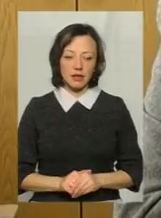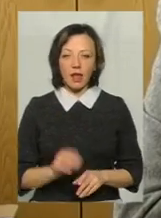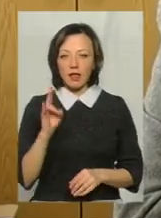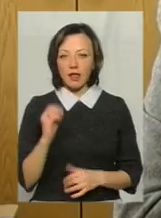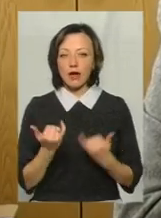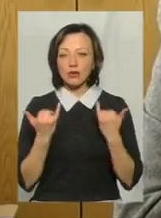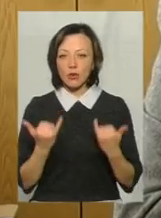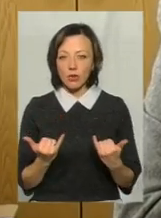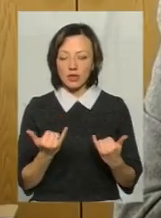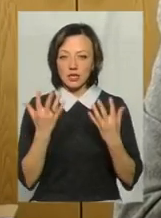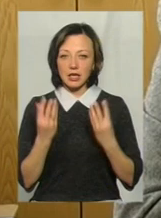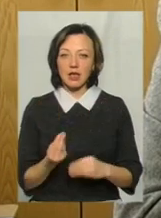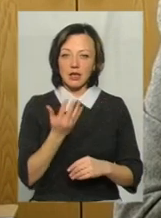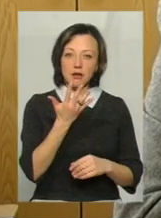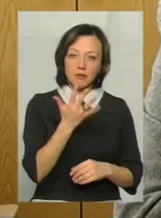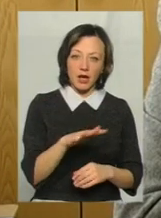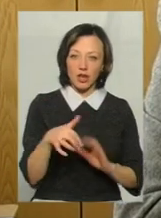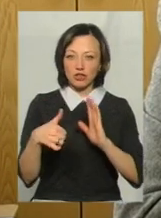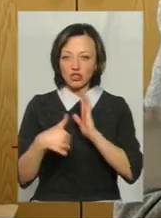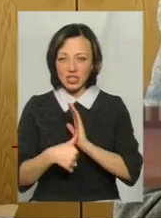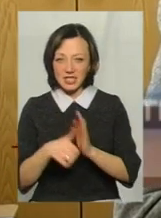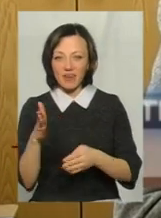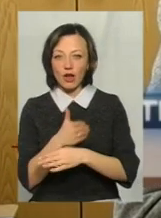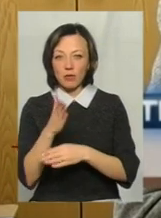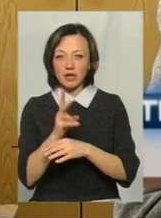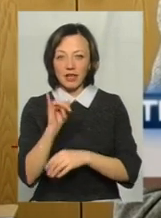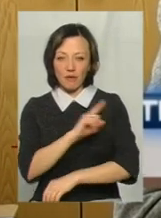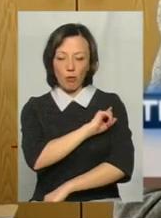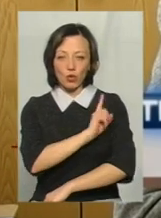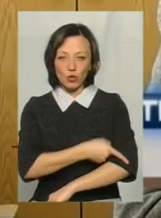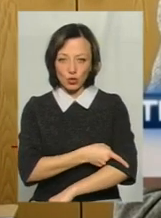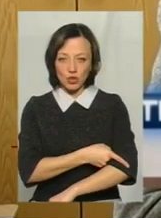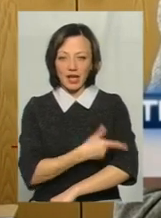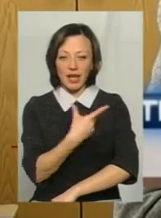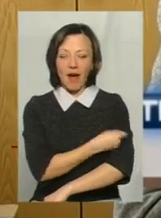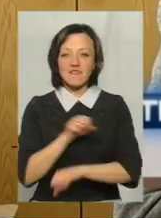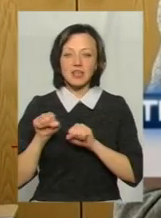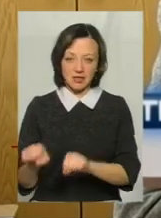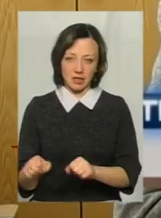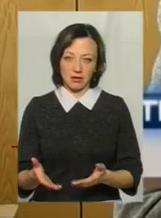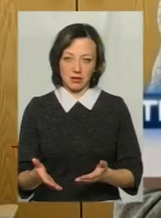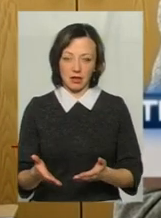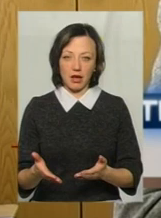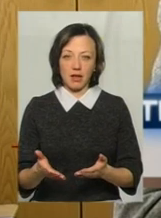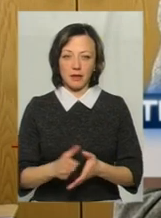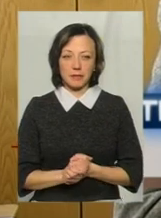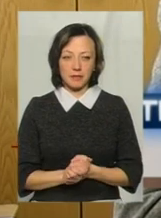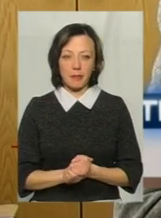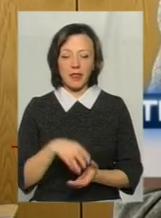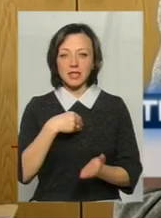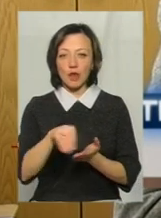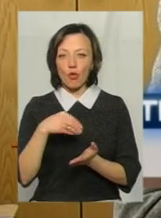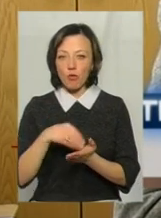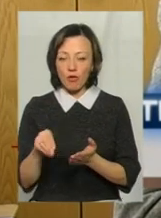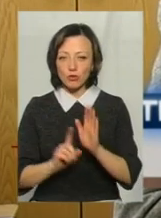це, ну, 5-6, більше їх немає в світі, виробників потужних імунобіологічних препаратів, тобто вакцин. Закуповуються